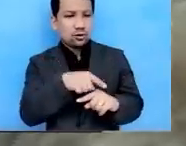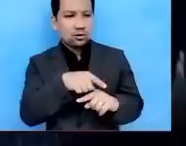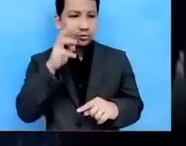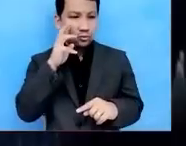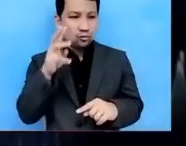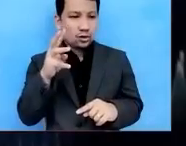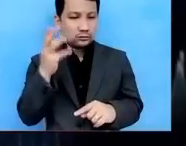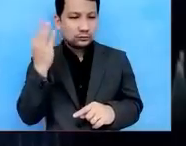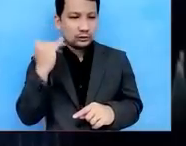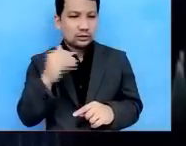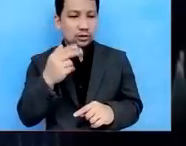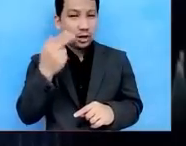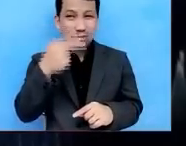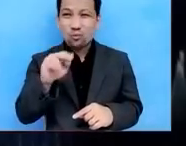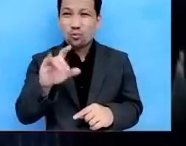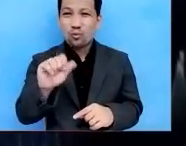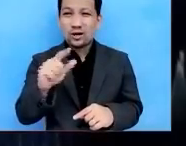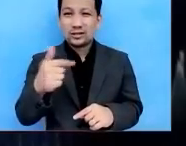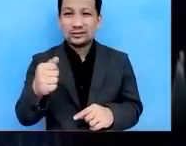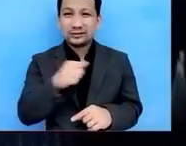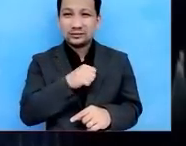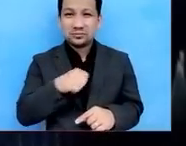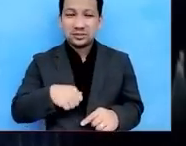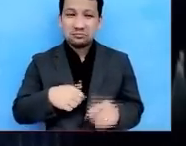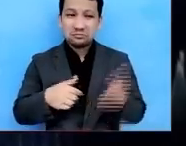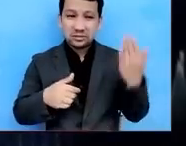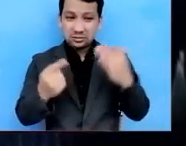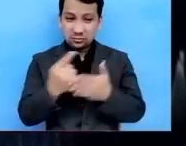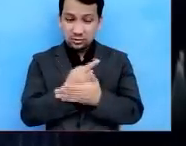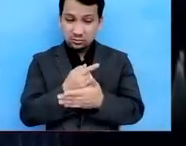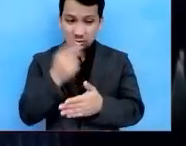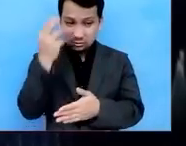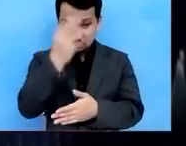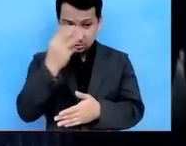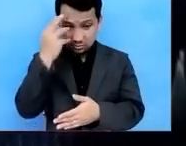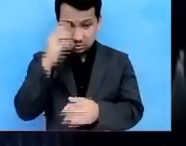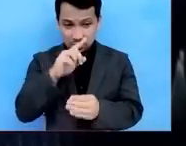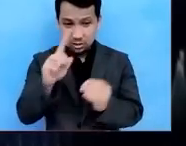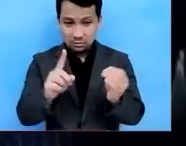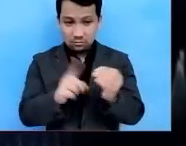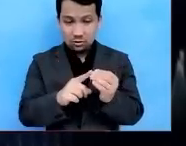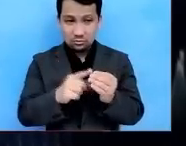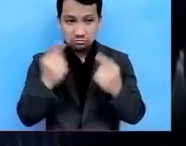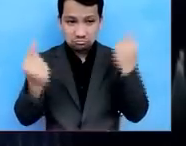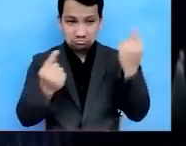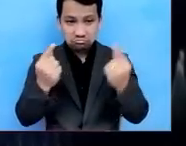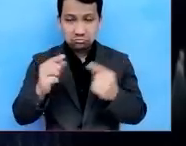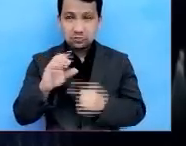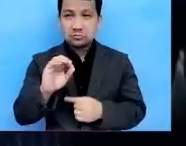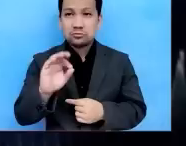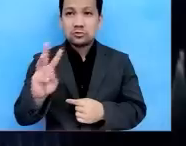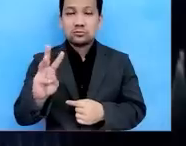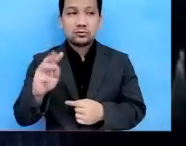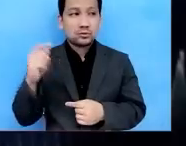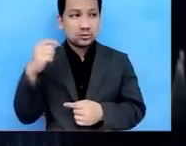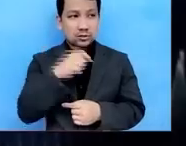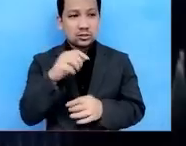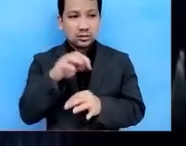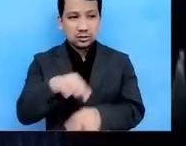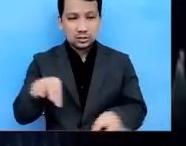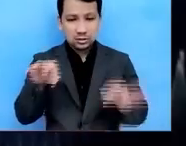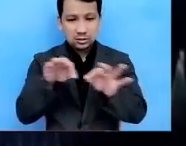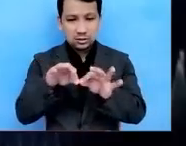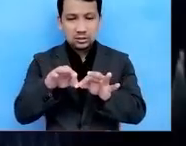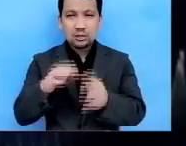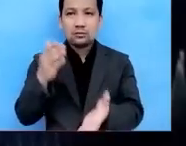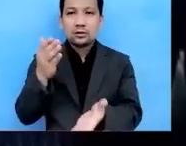Noong nakarang linggo, giniit ng Ambassador kung talagang inaalala ng Pilipinas ang kapakanan ng mga OFW sa Taiwan, dapat daw nitong tutulan